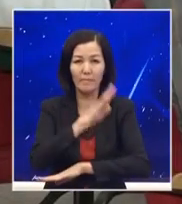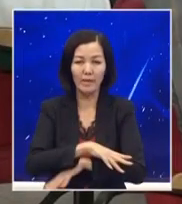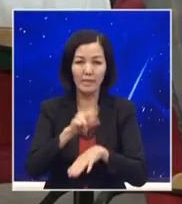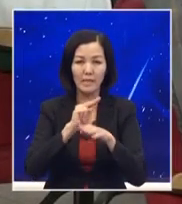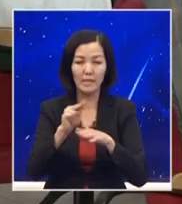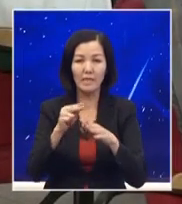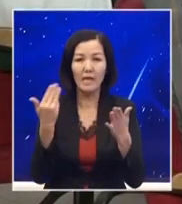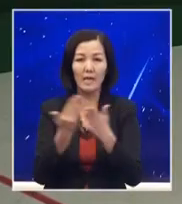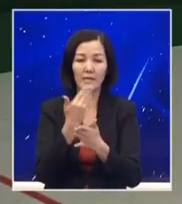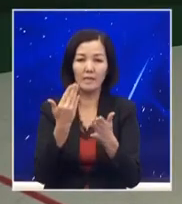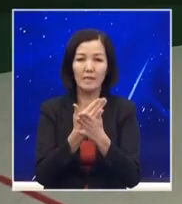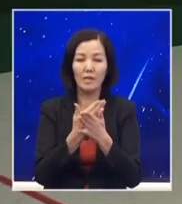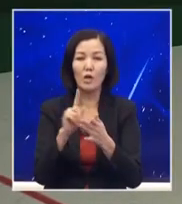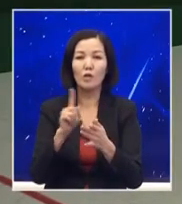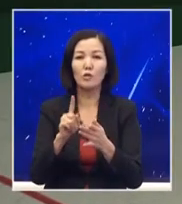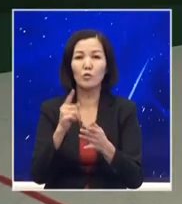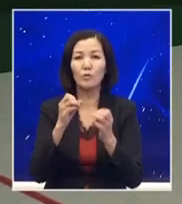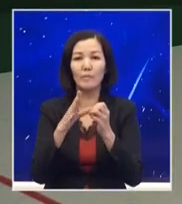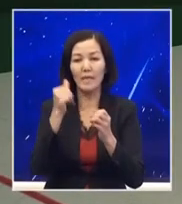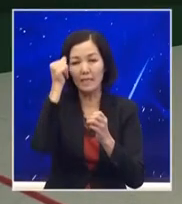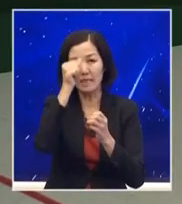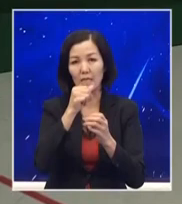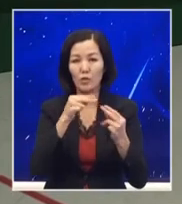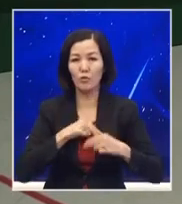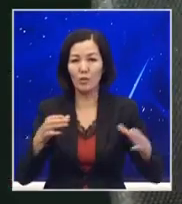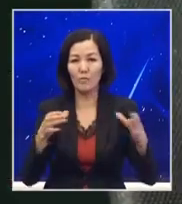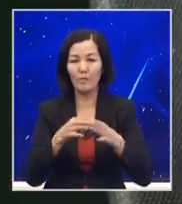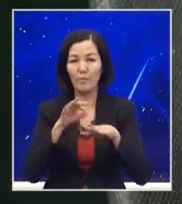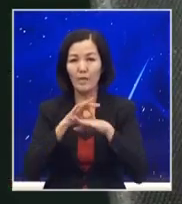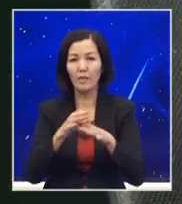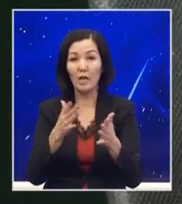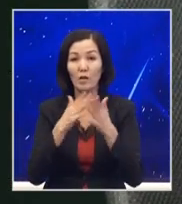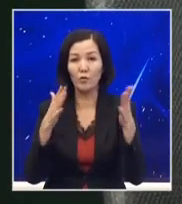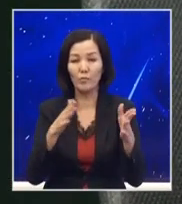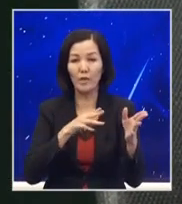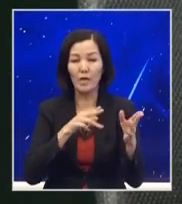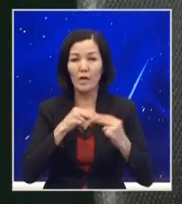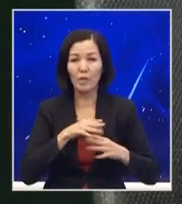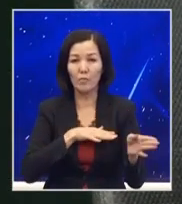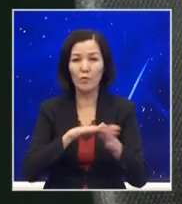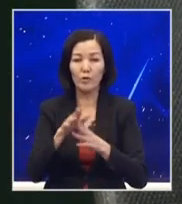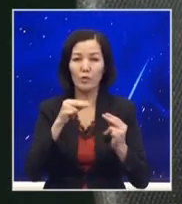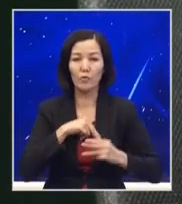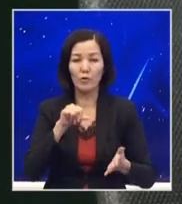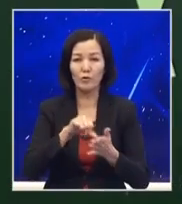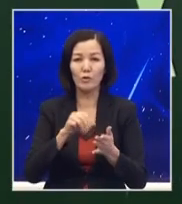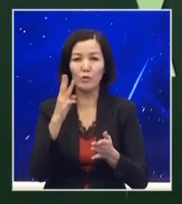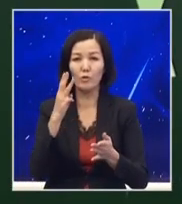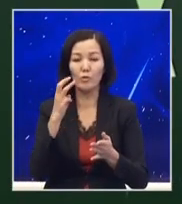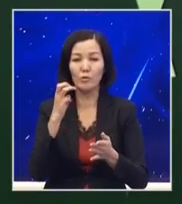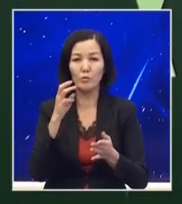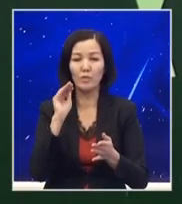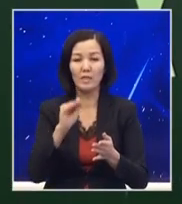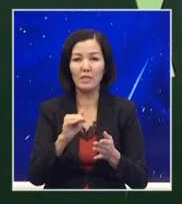«Открытые диалоги». Было отмечено, что за 15 лет трудовыми отрядами была проделана колоссальная работа. Трудоустроено более 300 тысяч активной